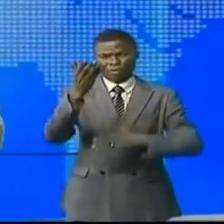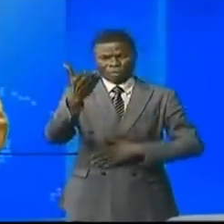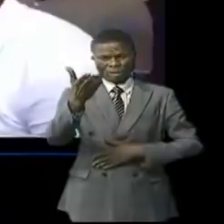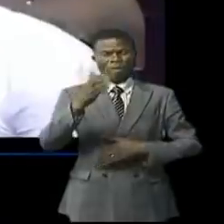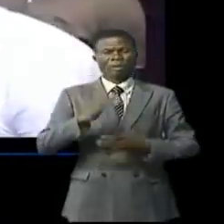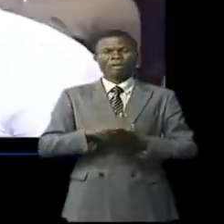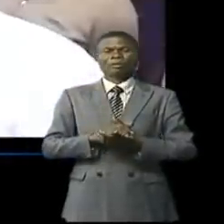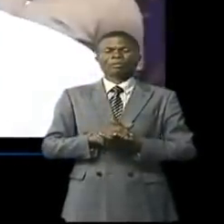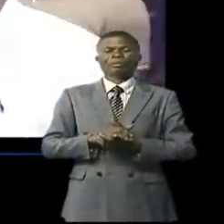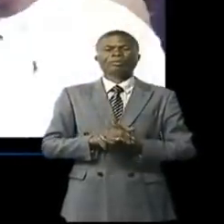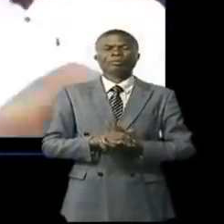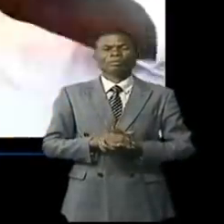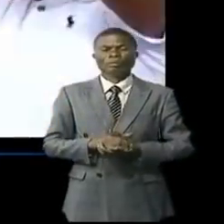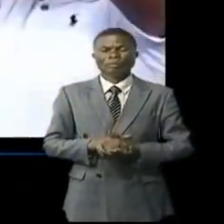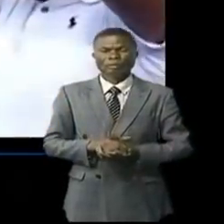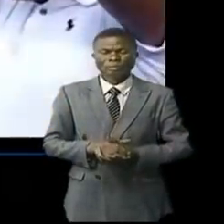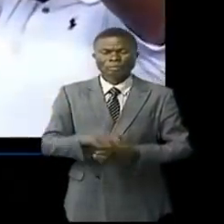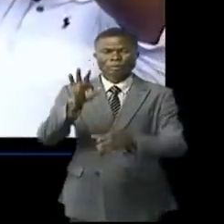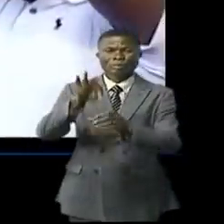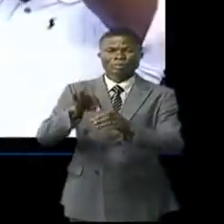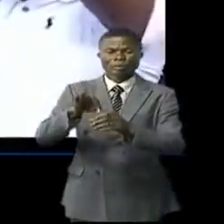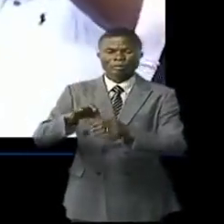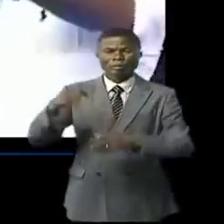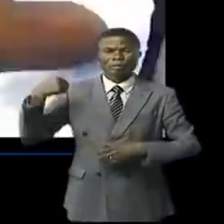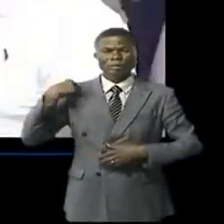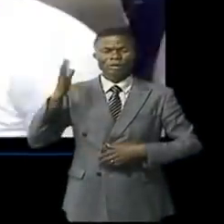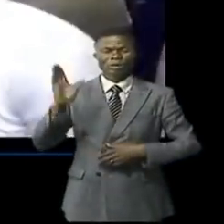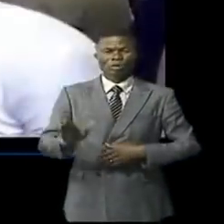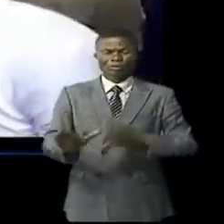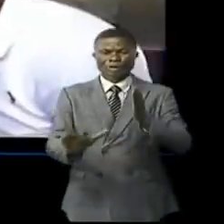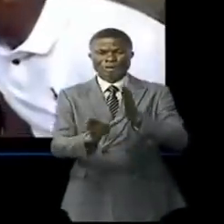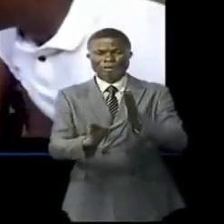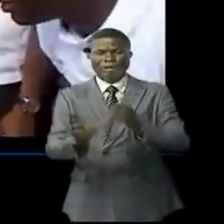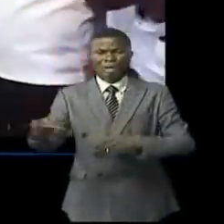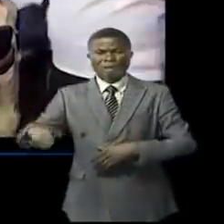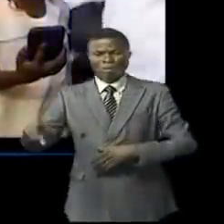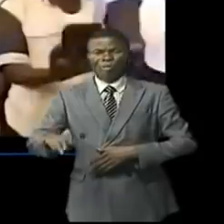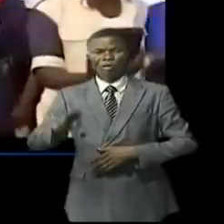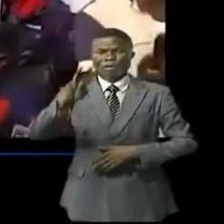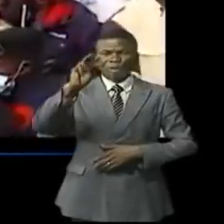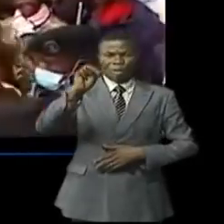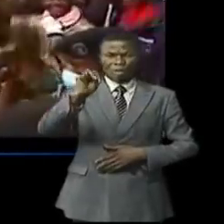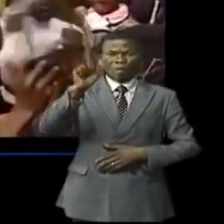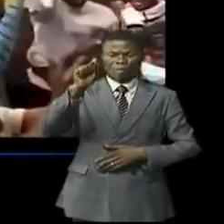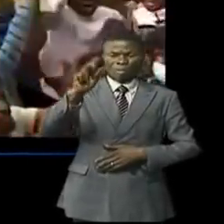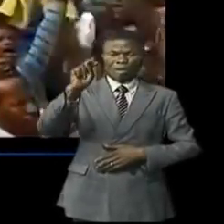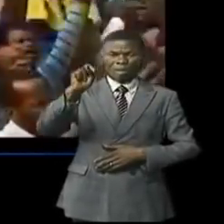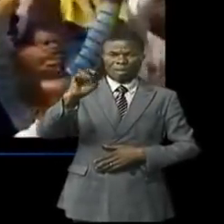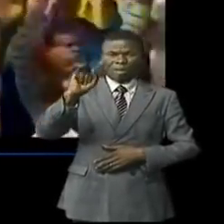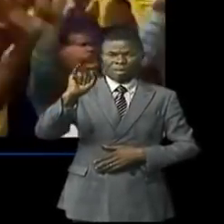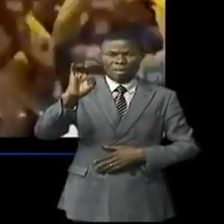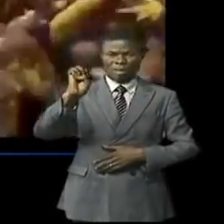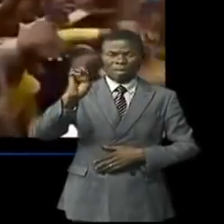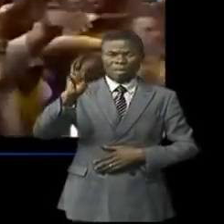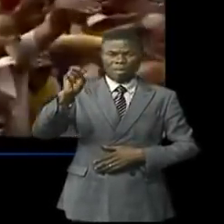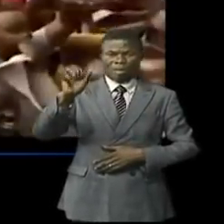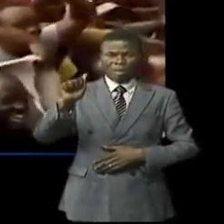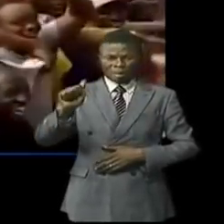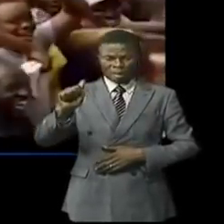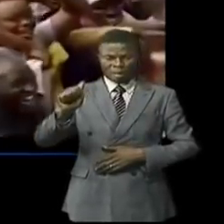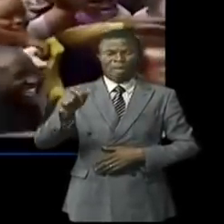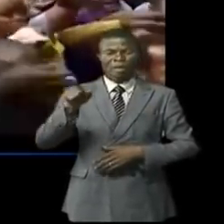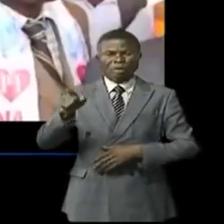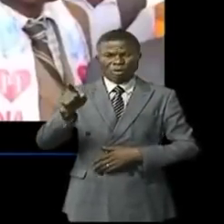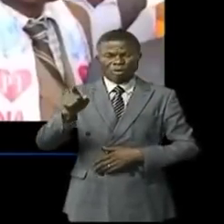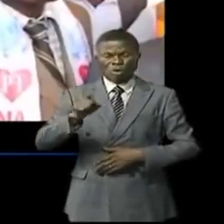Rodépanda. Élection de gouverneur et vice-gouverneur dans la province du Maniema. Les candidats de toutes les formations politiques